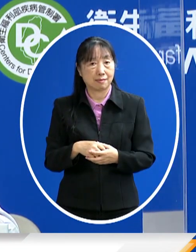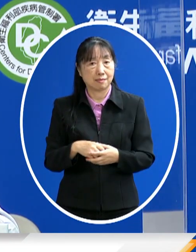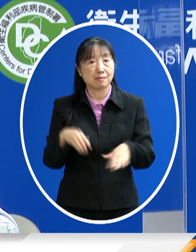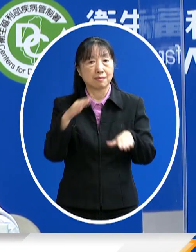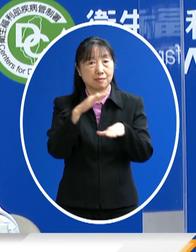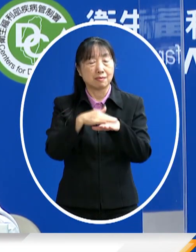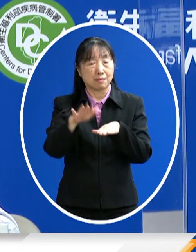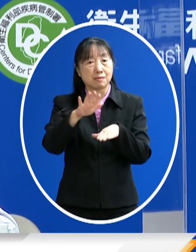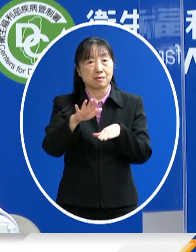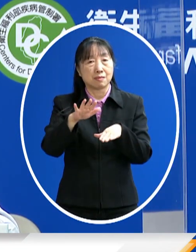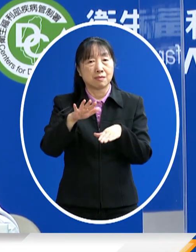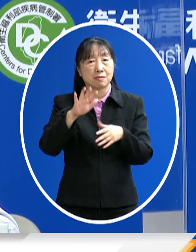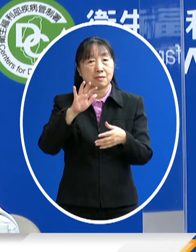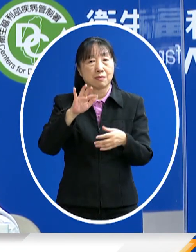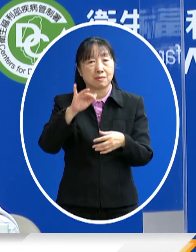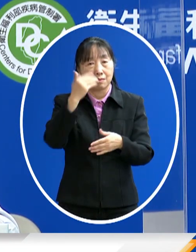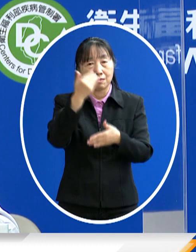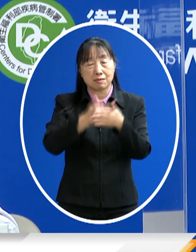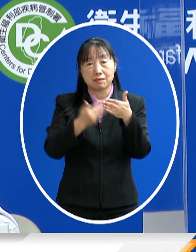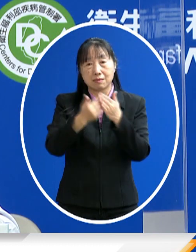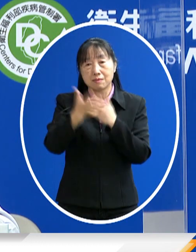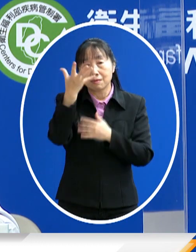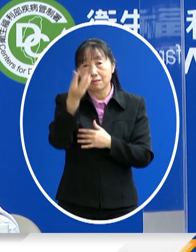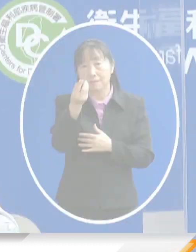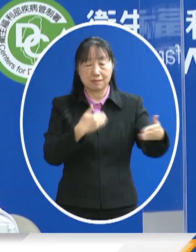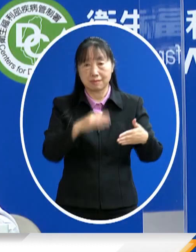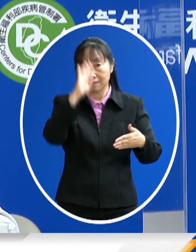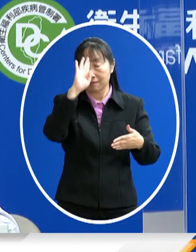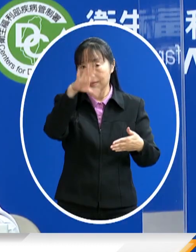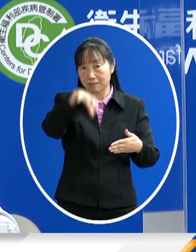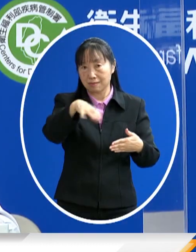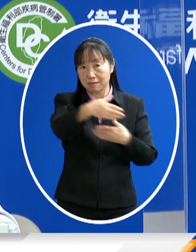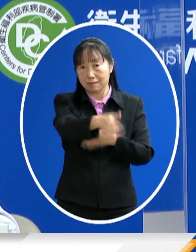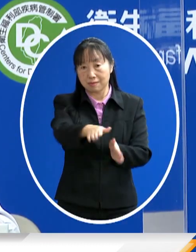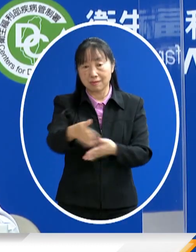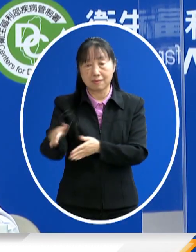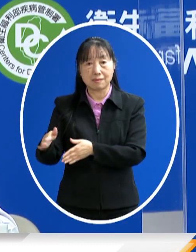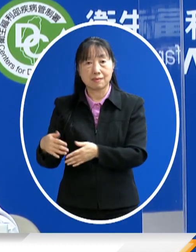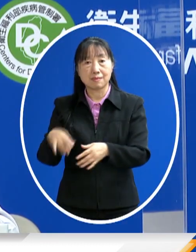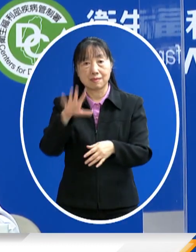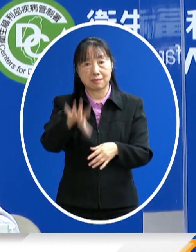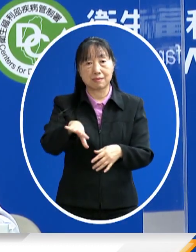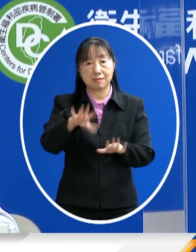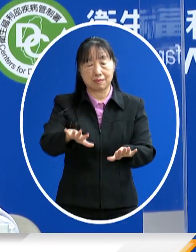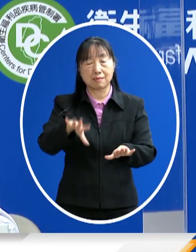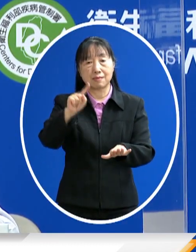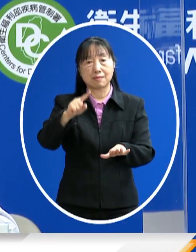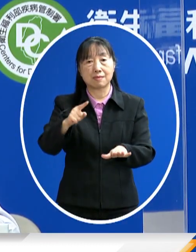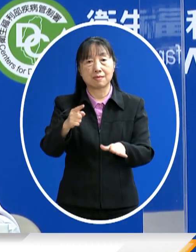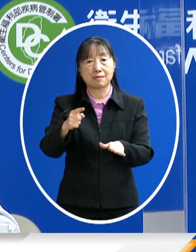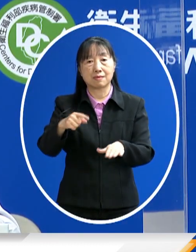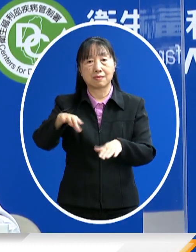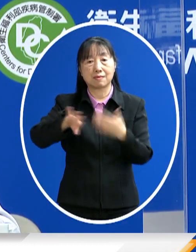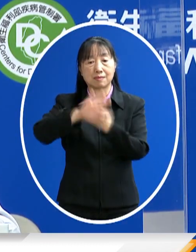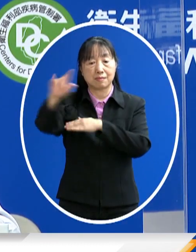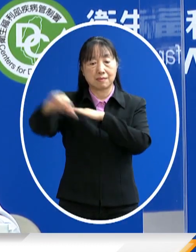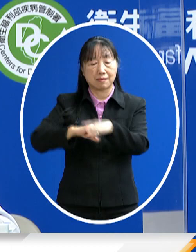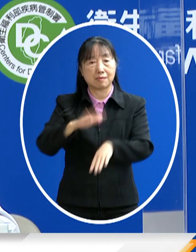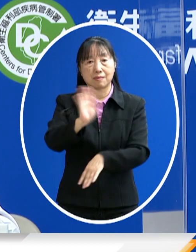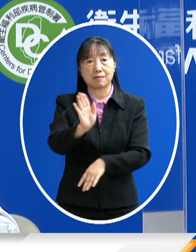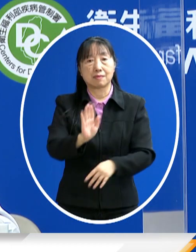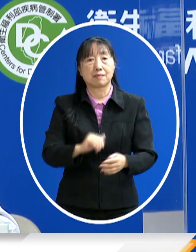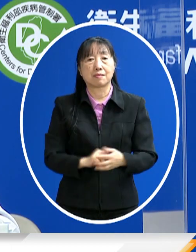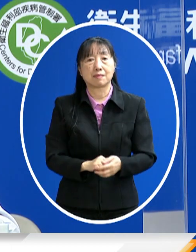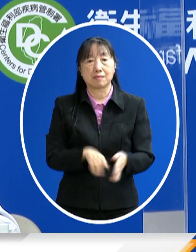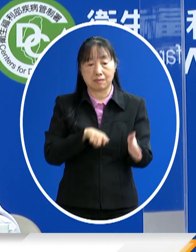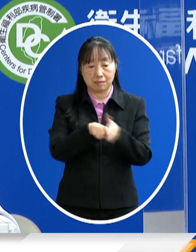微减量大概就是逐步的来恢复。隔离病房目前还先不收。好，那至于在这个专